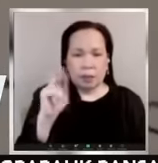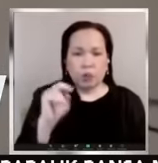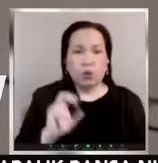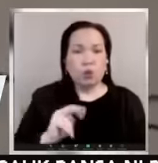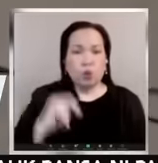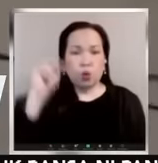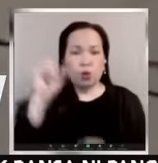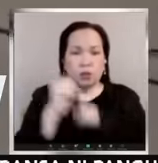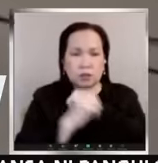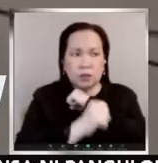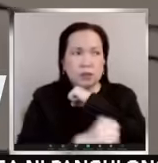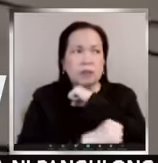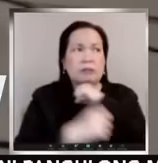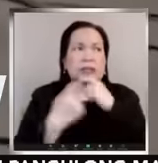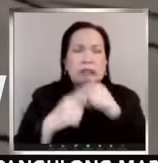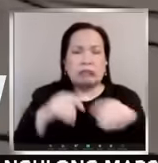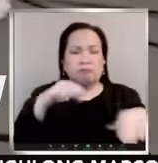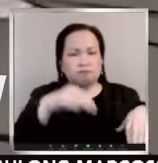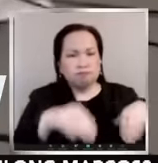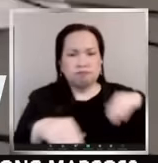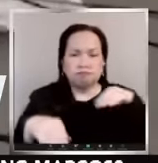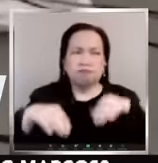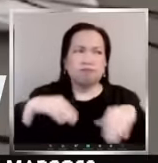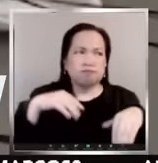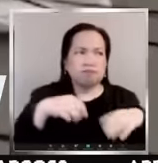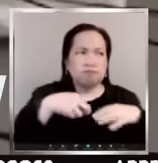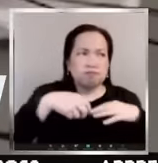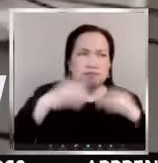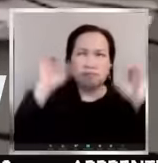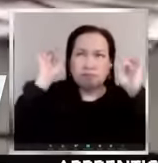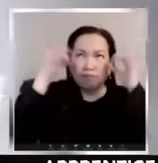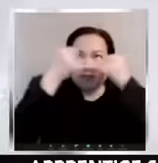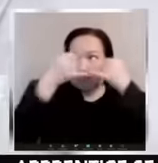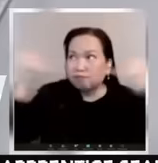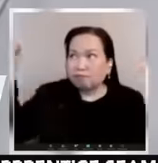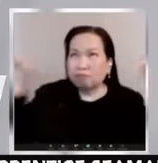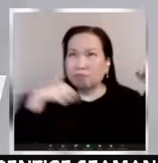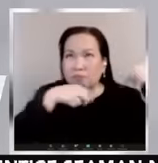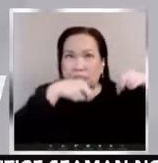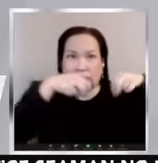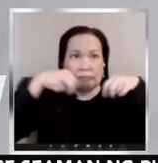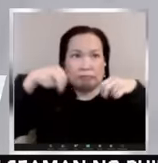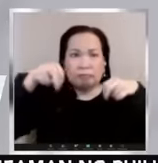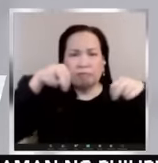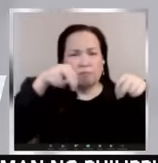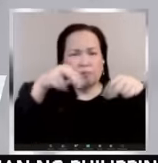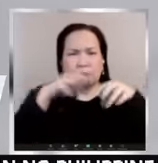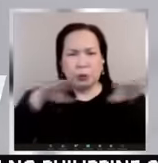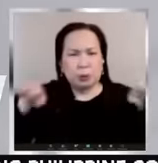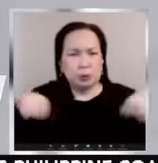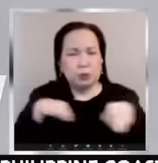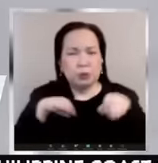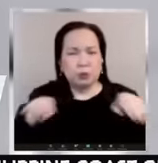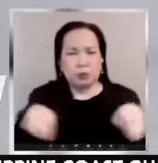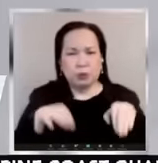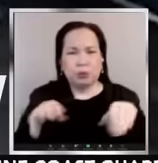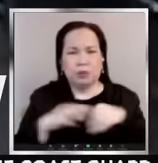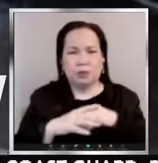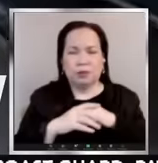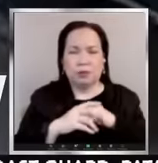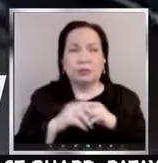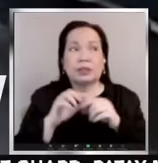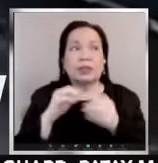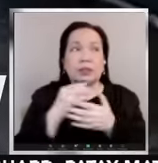baha, habang nakikipagpatintero rin sa mga kable ng kuryente. May ilang maswerteng nakalipat kaagad